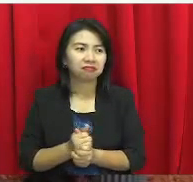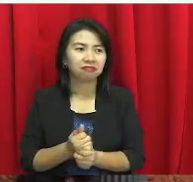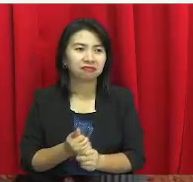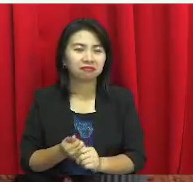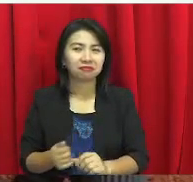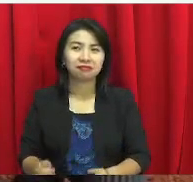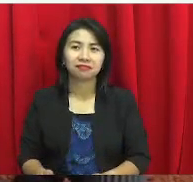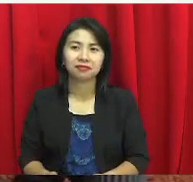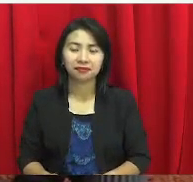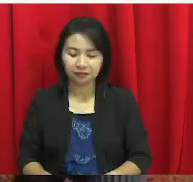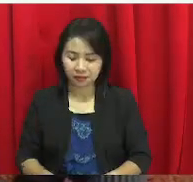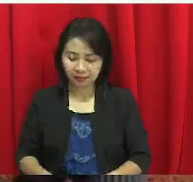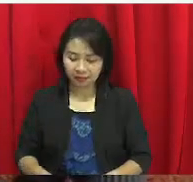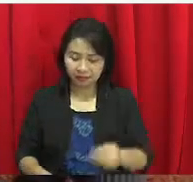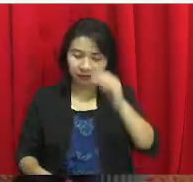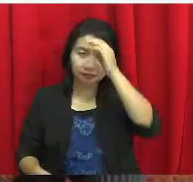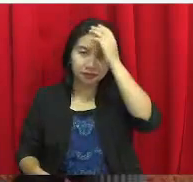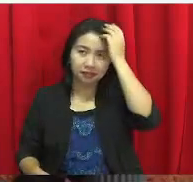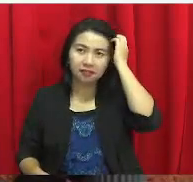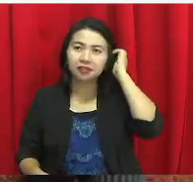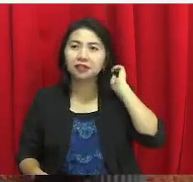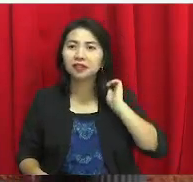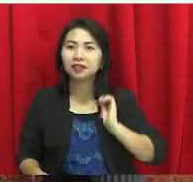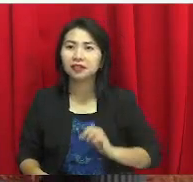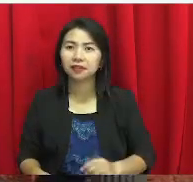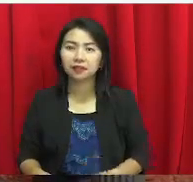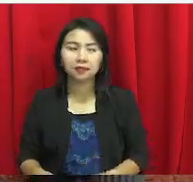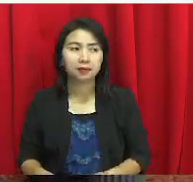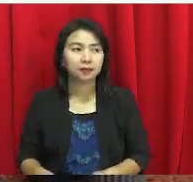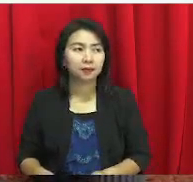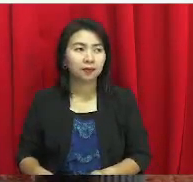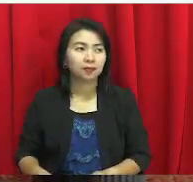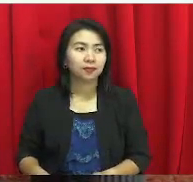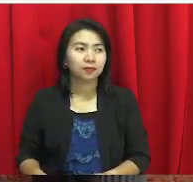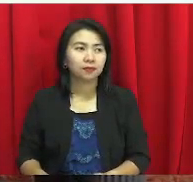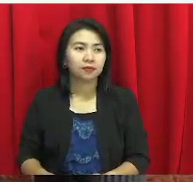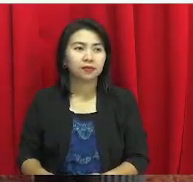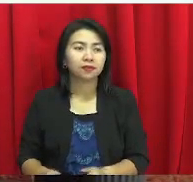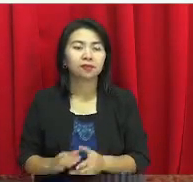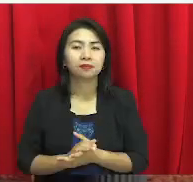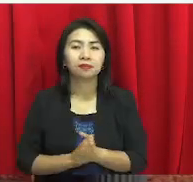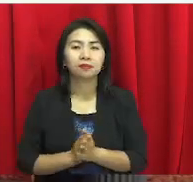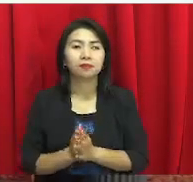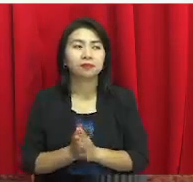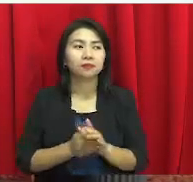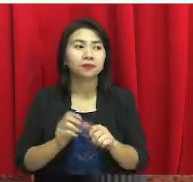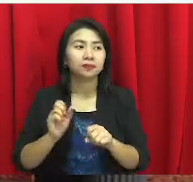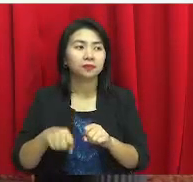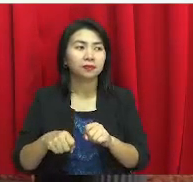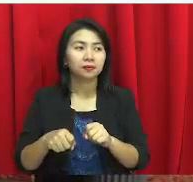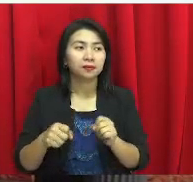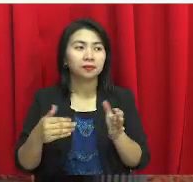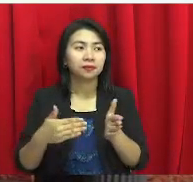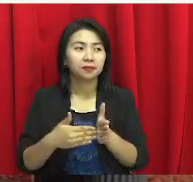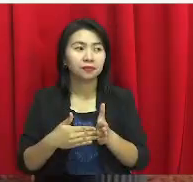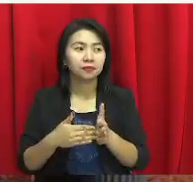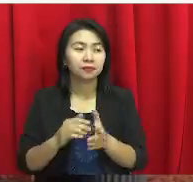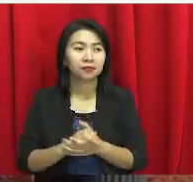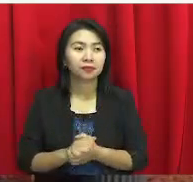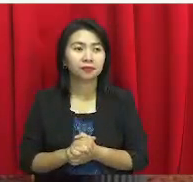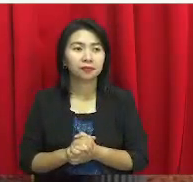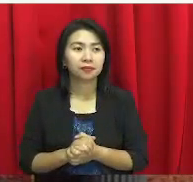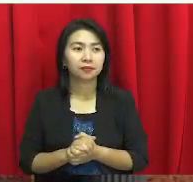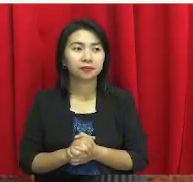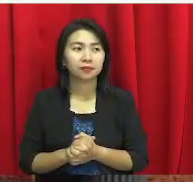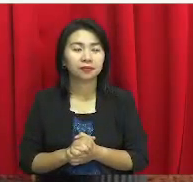Gigil na. Kaya excited ka ata. So, mamaya na yun. Kaya mga kapatid, patuloy po tayo. Hindi ka excited? Pakansin. Hindi na nga